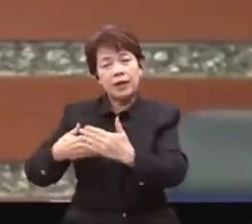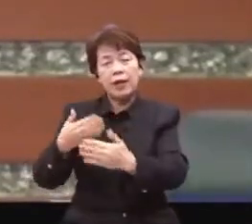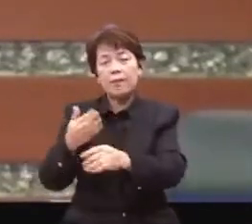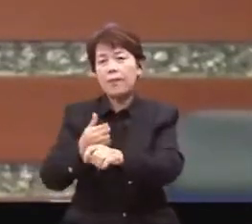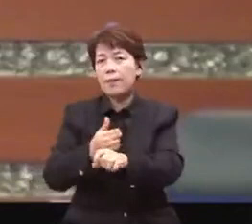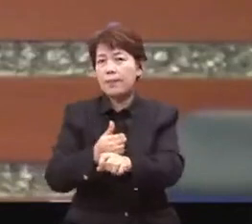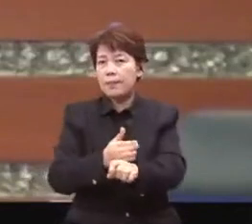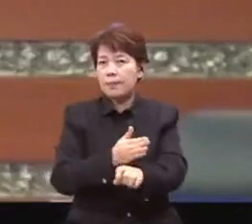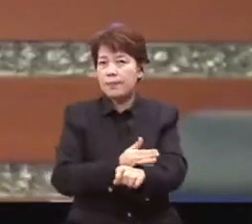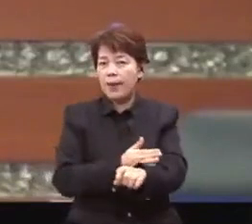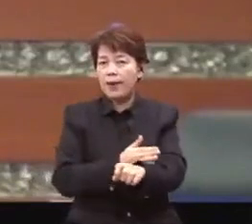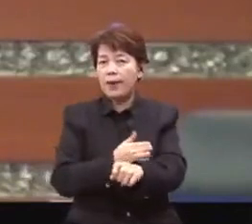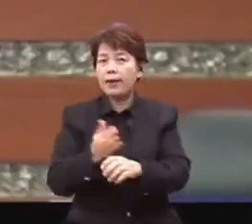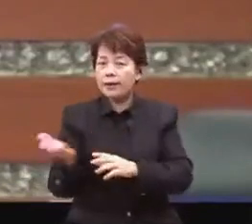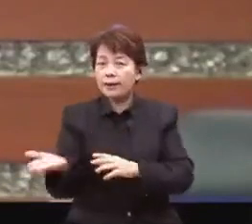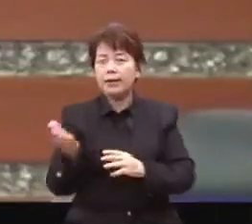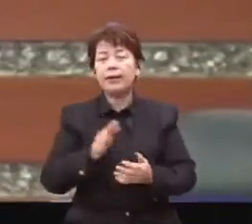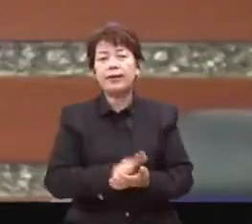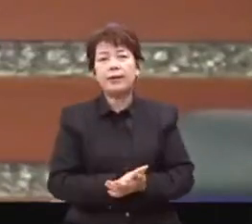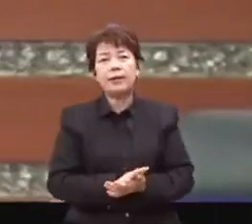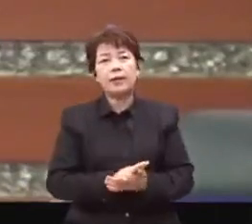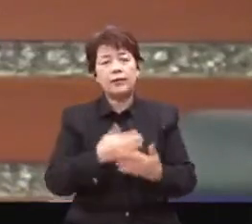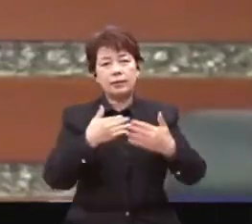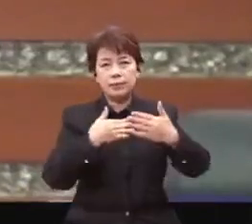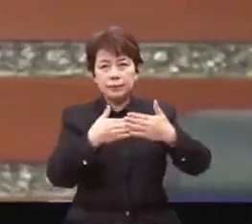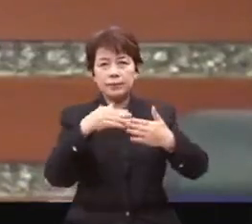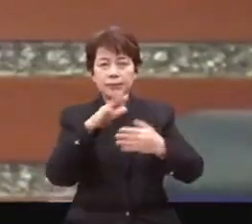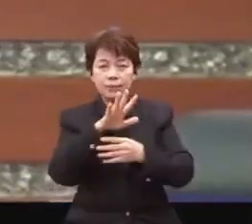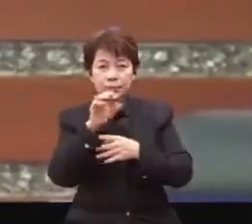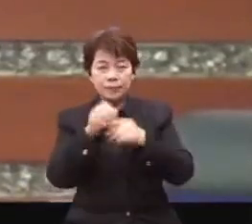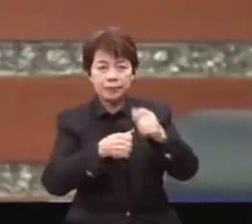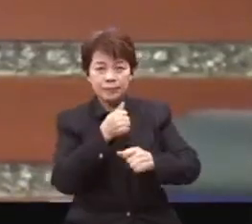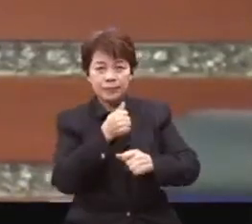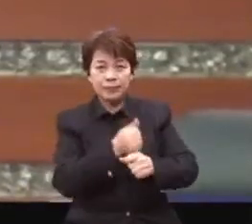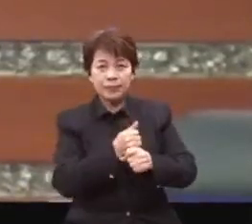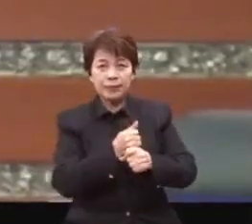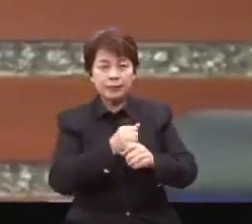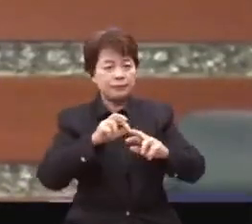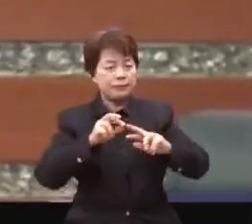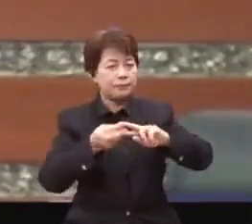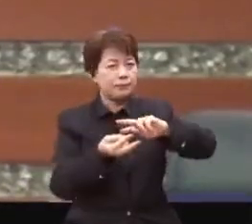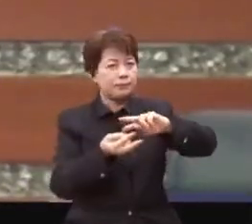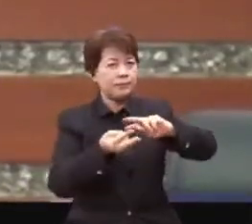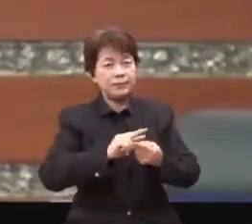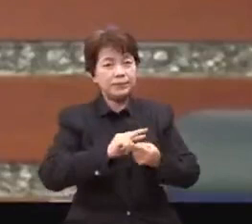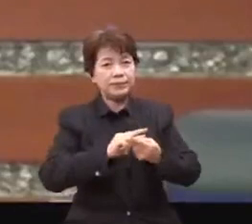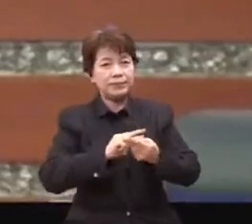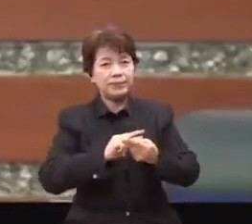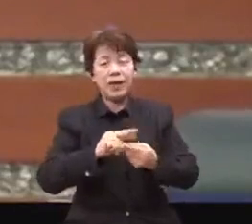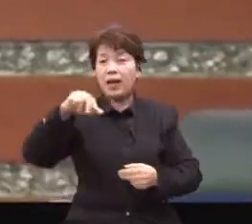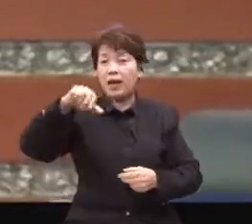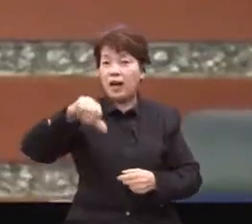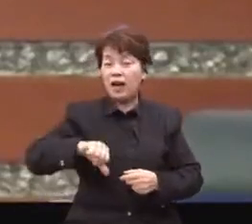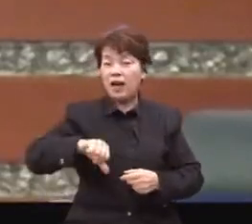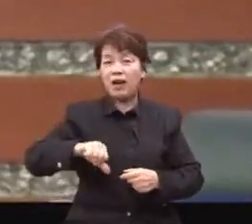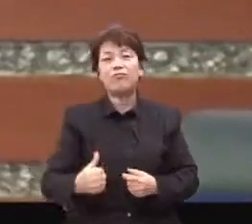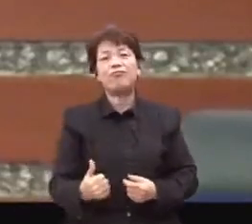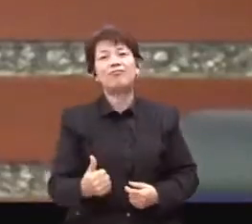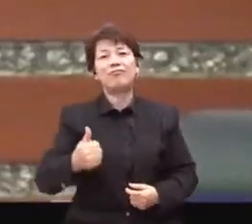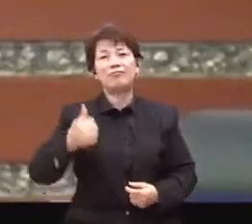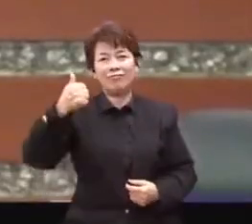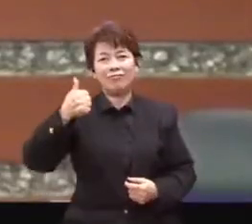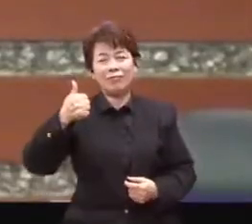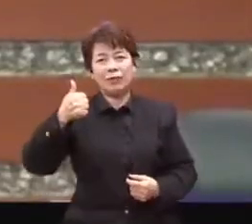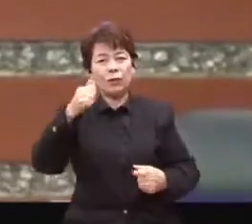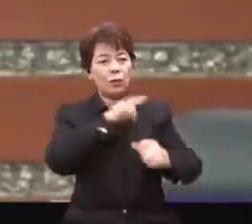masa tidak sampai 50 tahun mereka berjaya mentransformasi daripada negara gagal kembali kepada negara